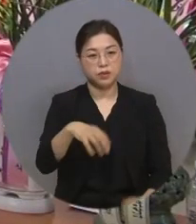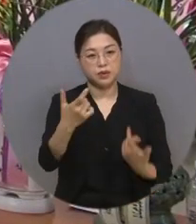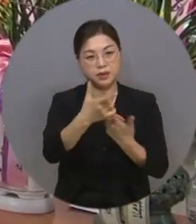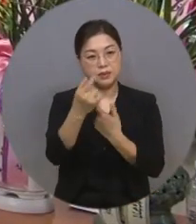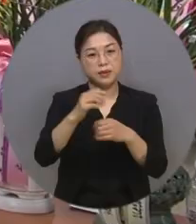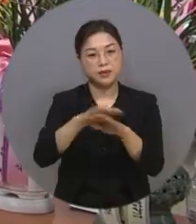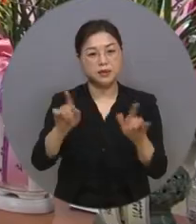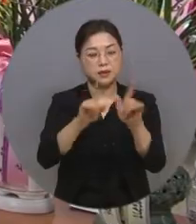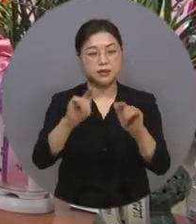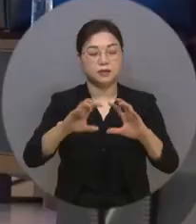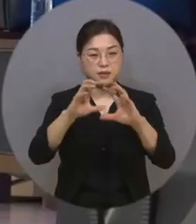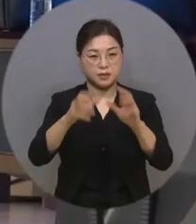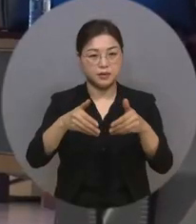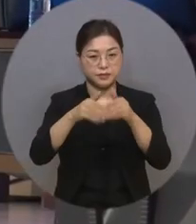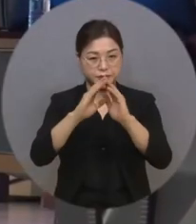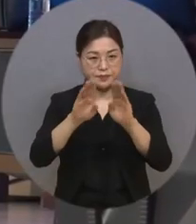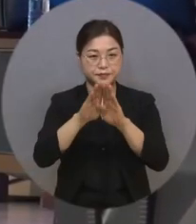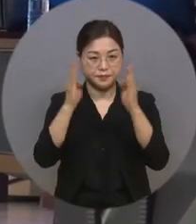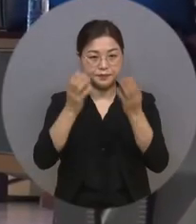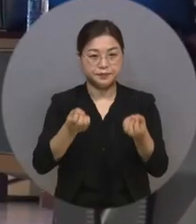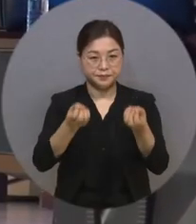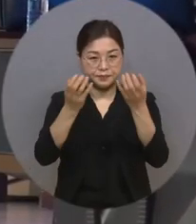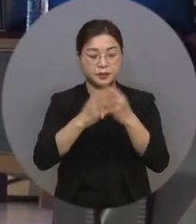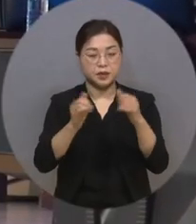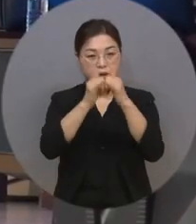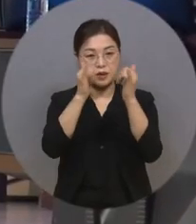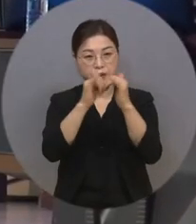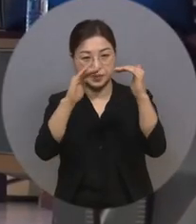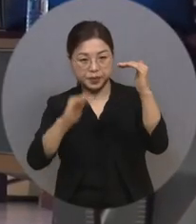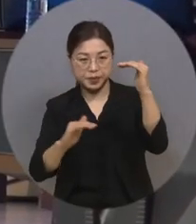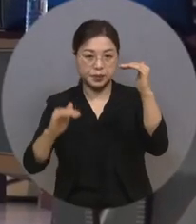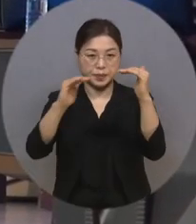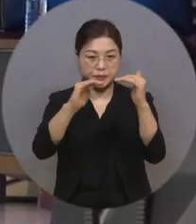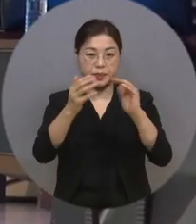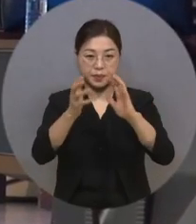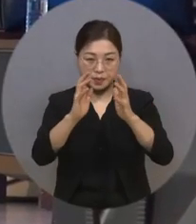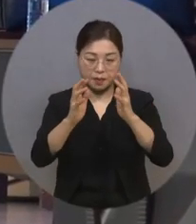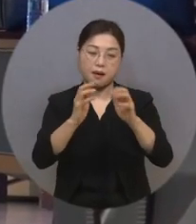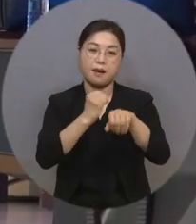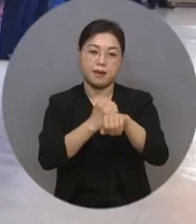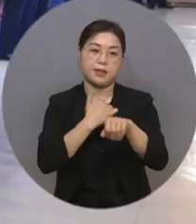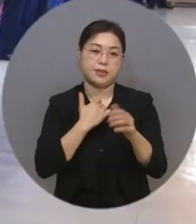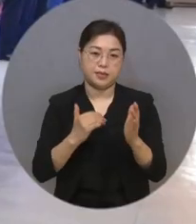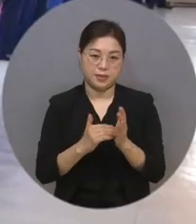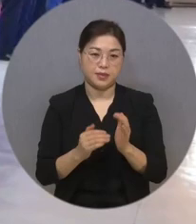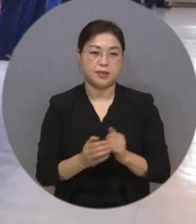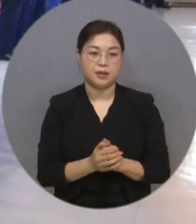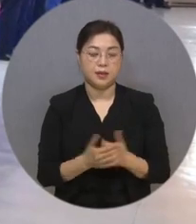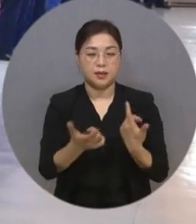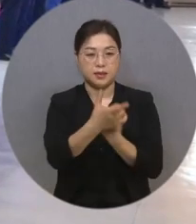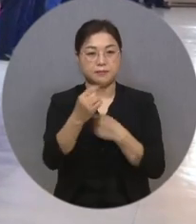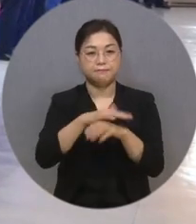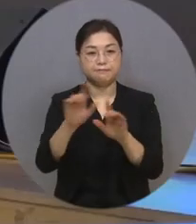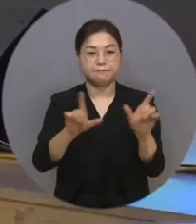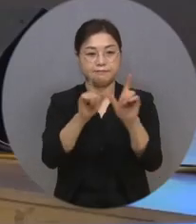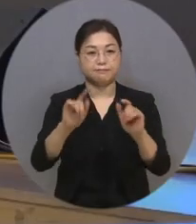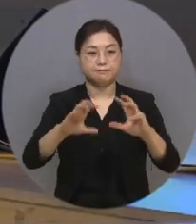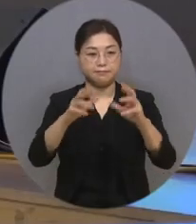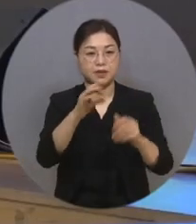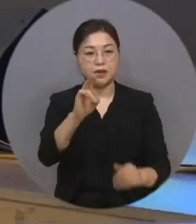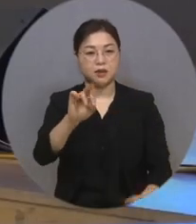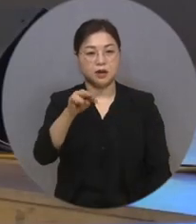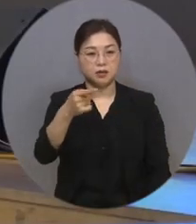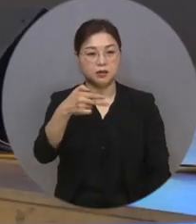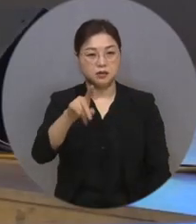세상 출범식을 갖고 사회 양극화 과제를 논하는 다달세포럼을 개최했습니다 다함께 잘사는 세상은